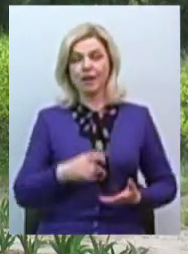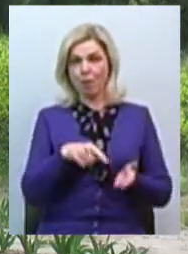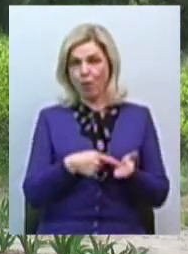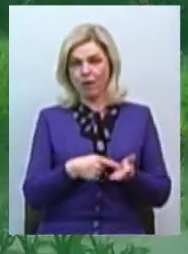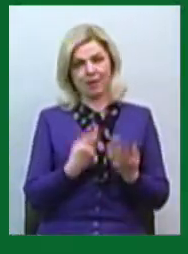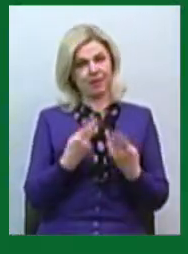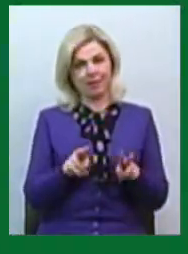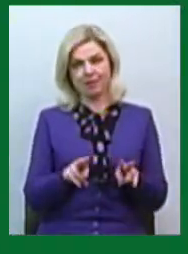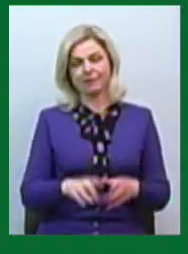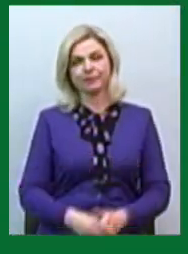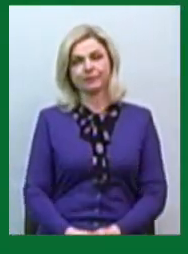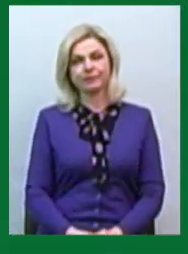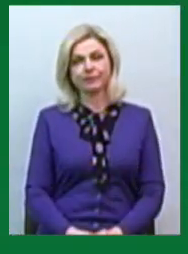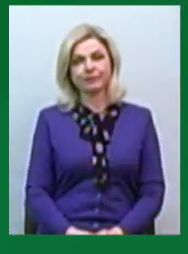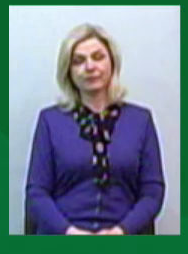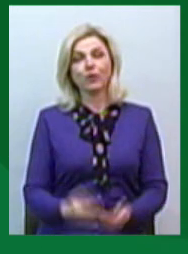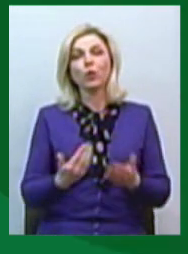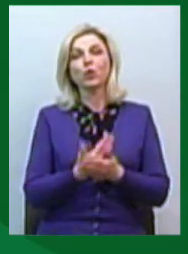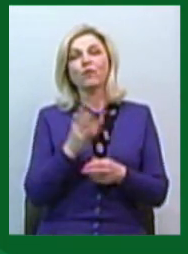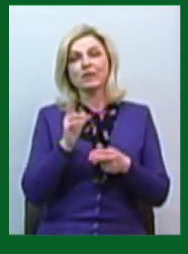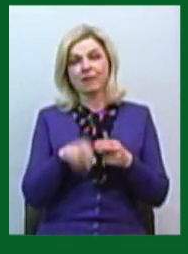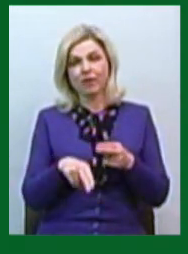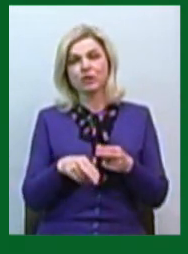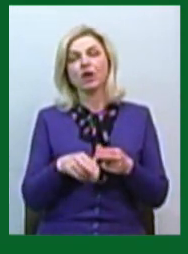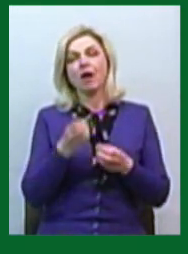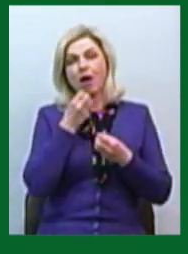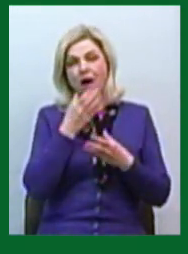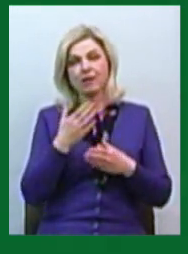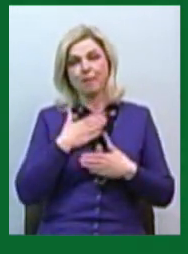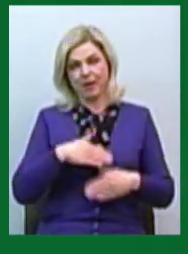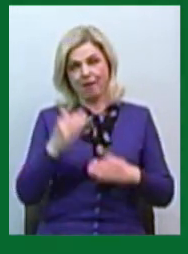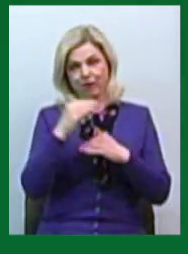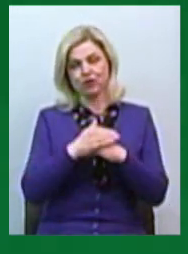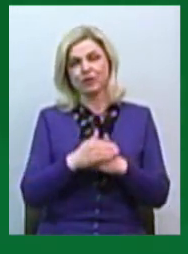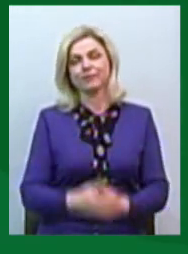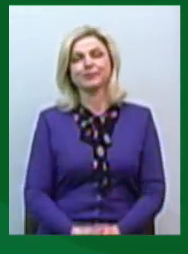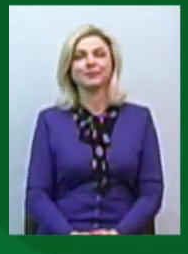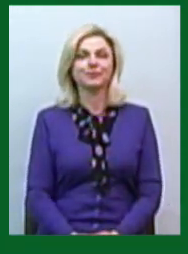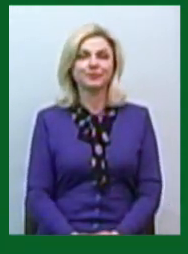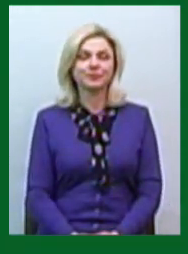На цьому випуск завершено. Гарного вечора. До зустрічі.